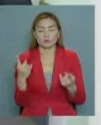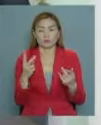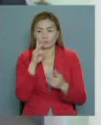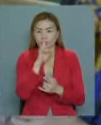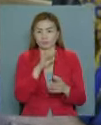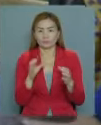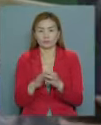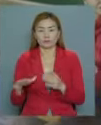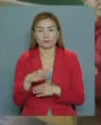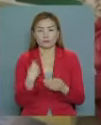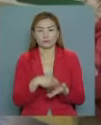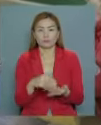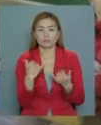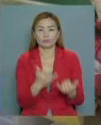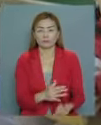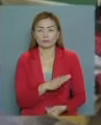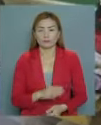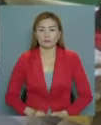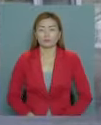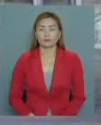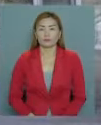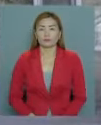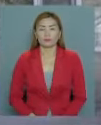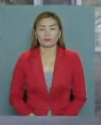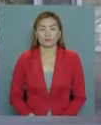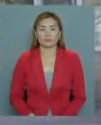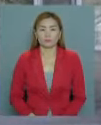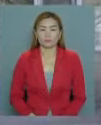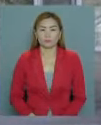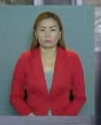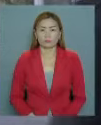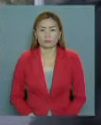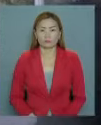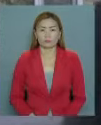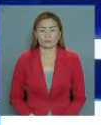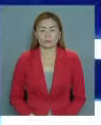нефтяных компаний страны. Нурайм Рустемков, Артур Ботпанов, Алишер Тулеген, телеканал Атырау.